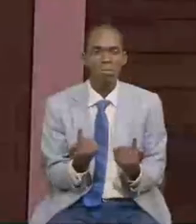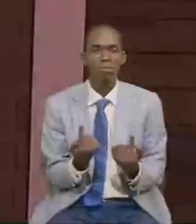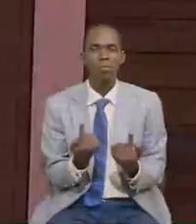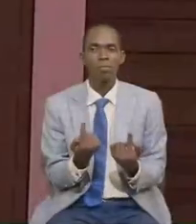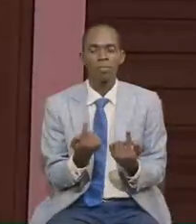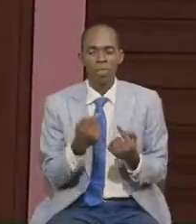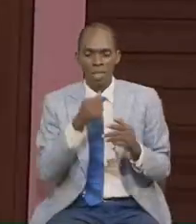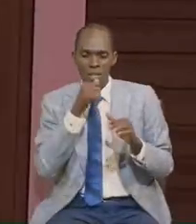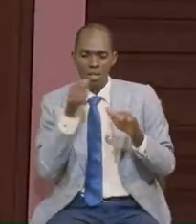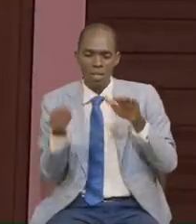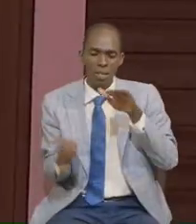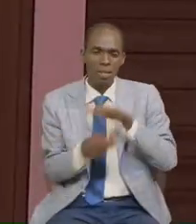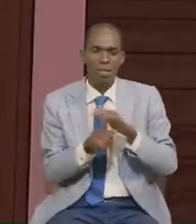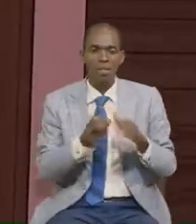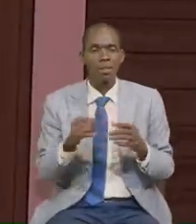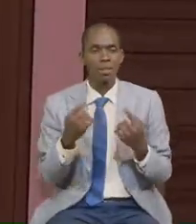iniquité cachée,